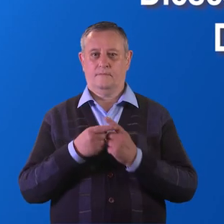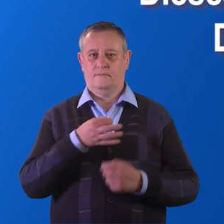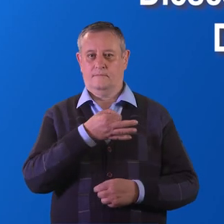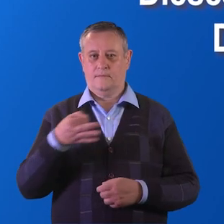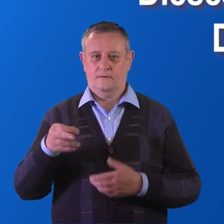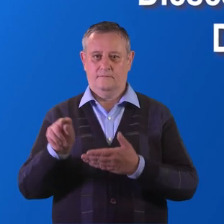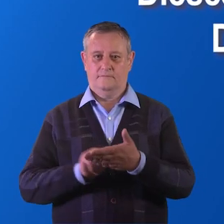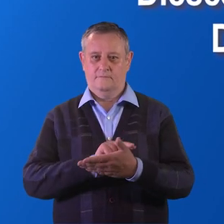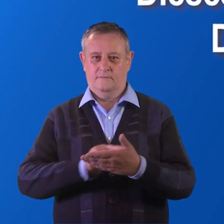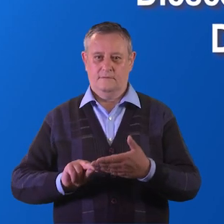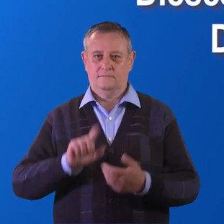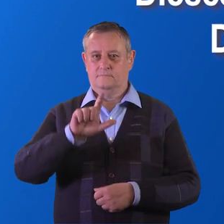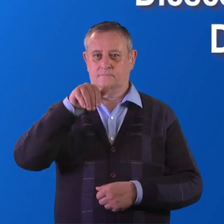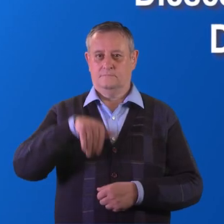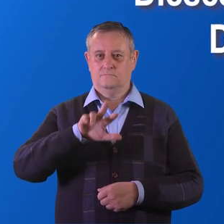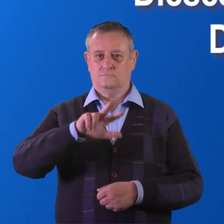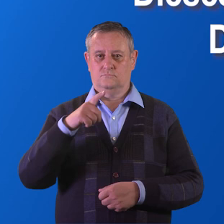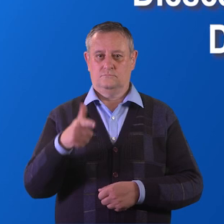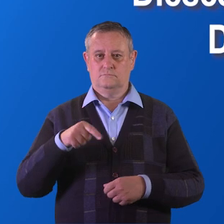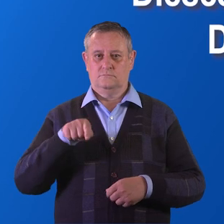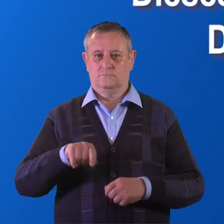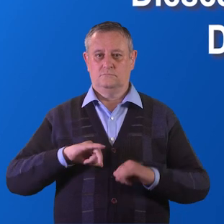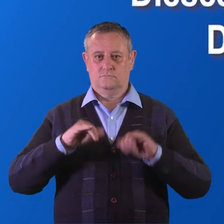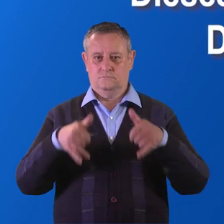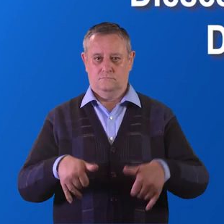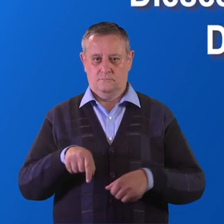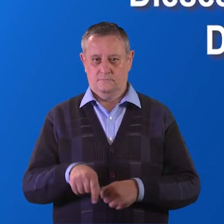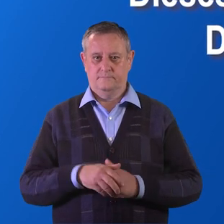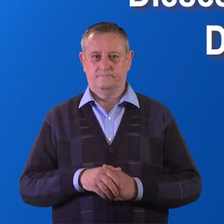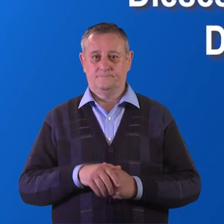Landtagswahlen 2023 in Südtirol